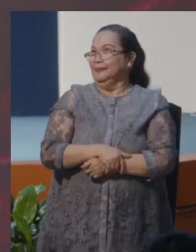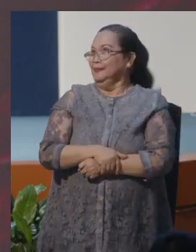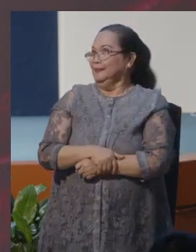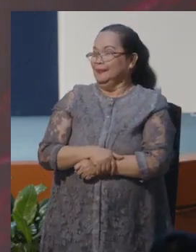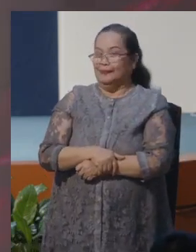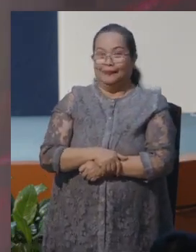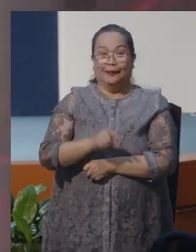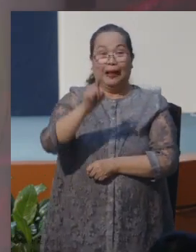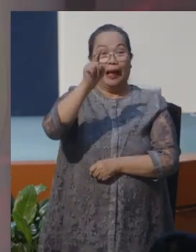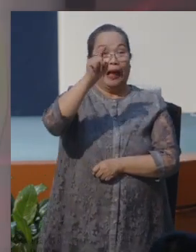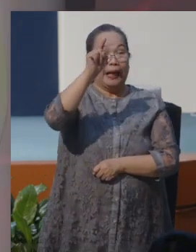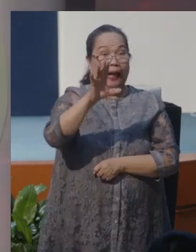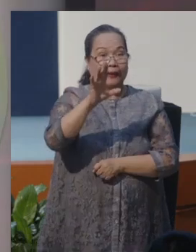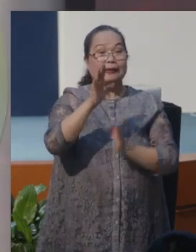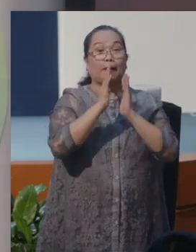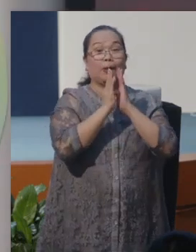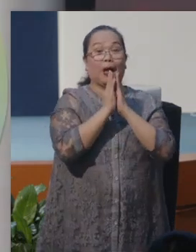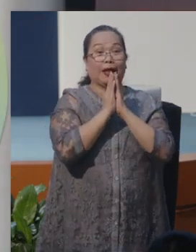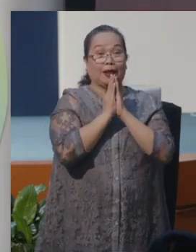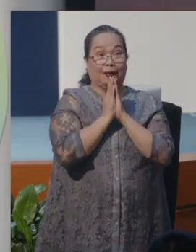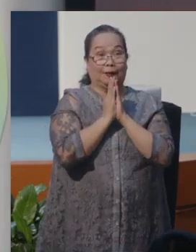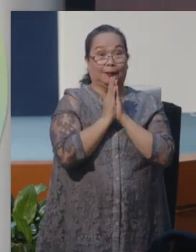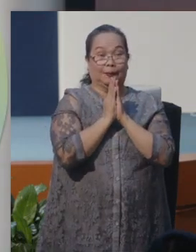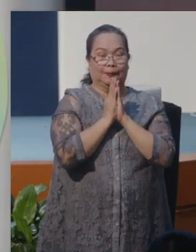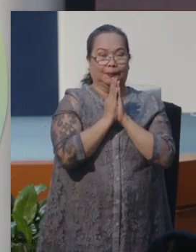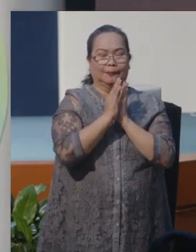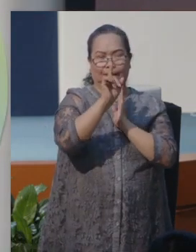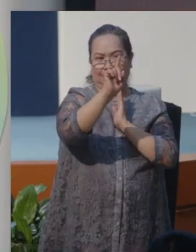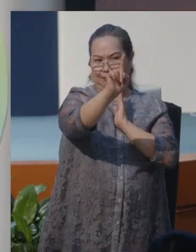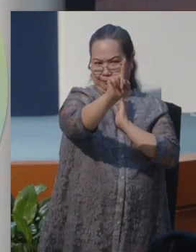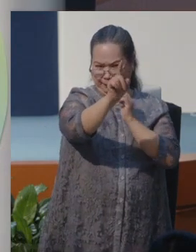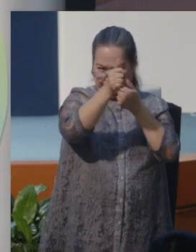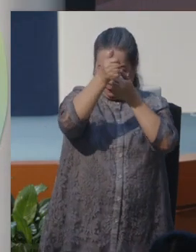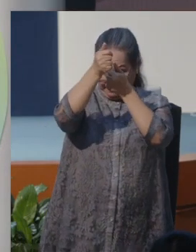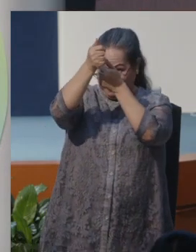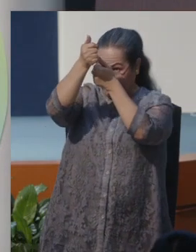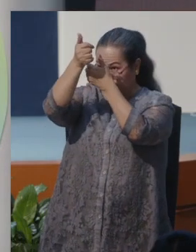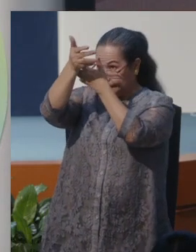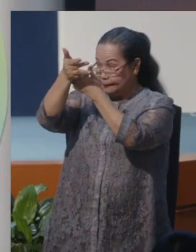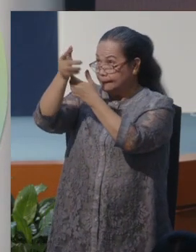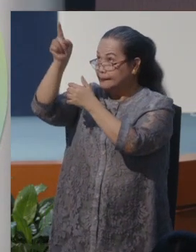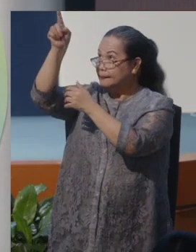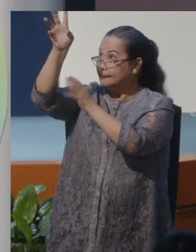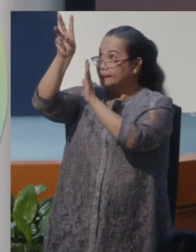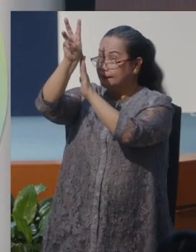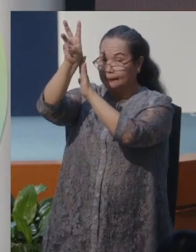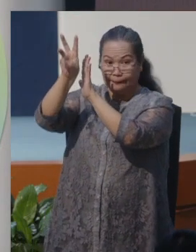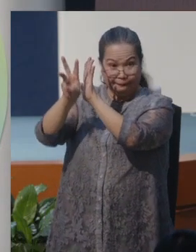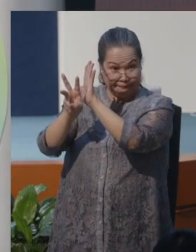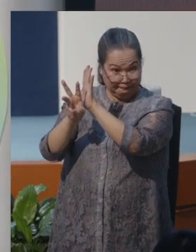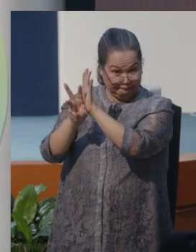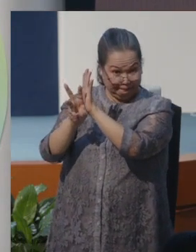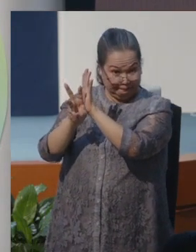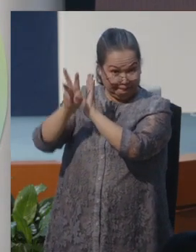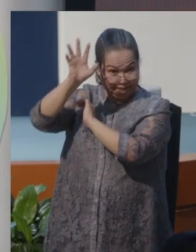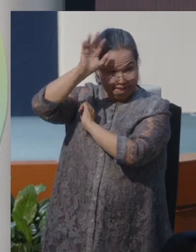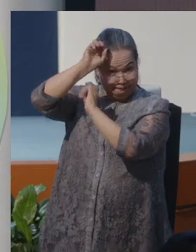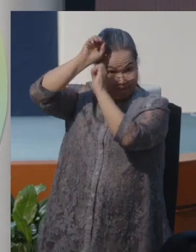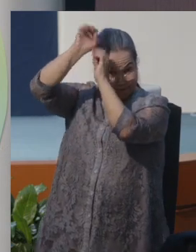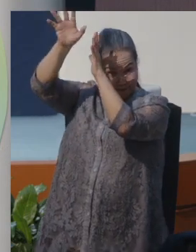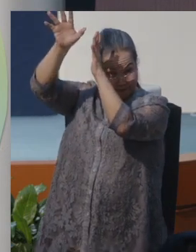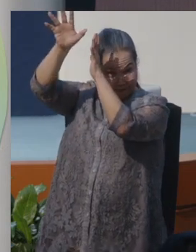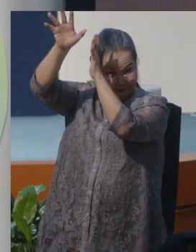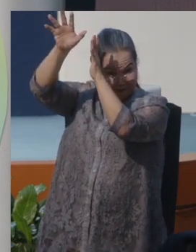Ang panalangin ng Panginoon. Isang pagsunod sa kalooban ng Diyos Ama.